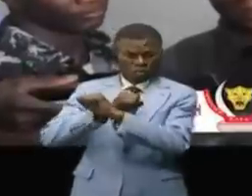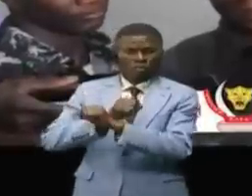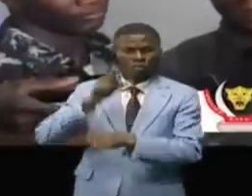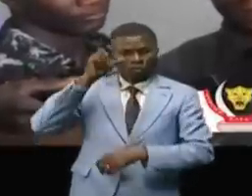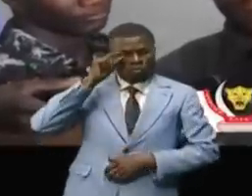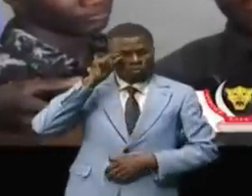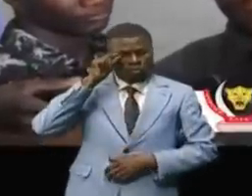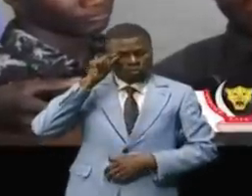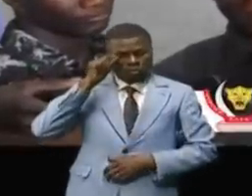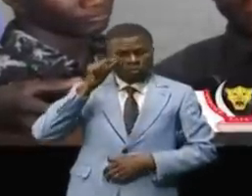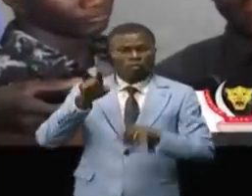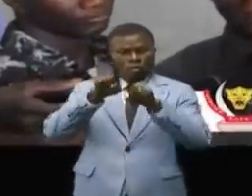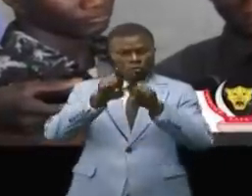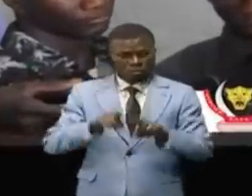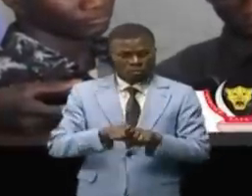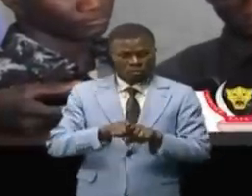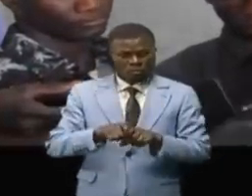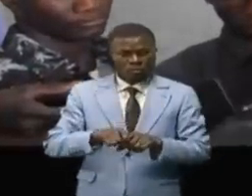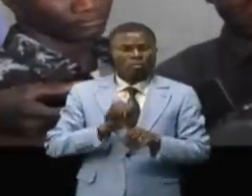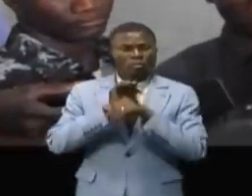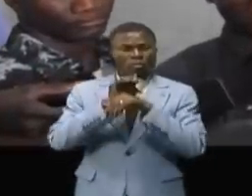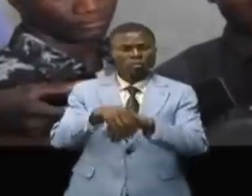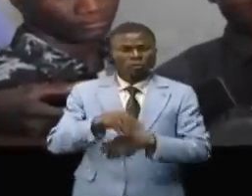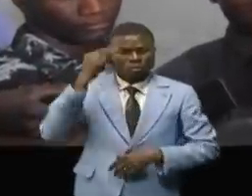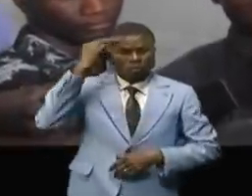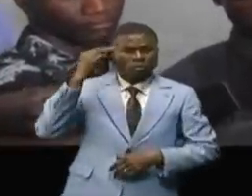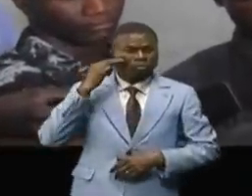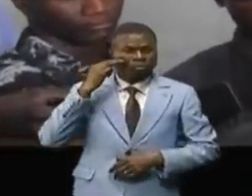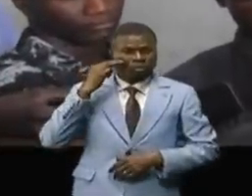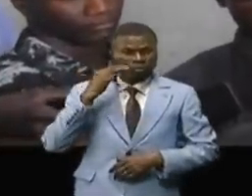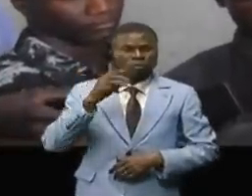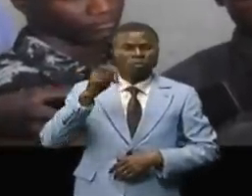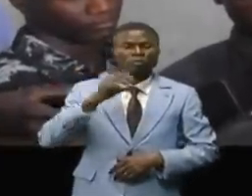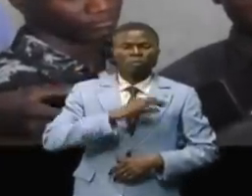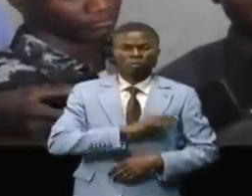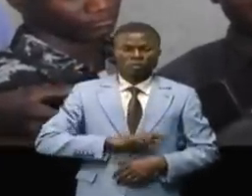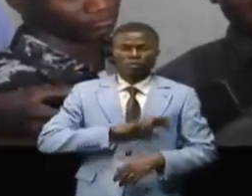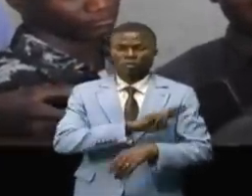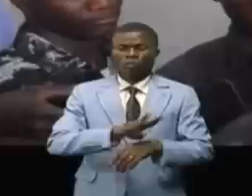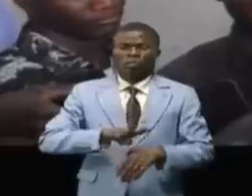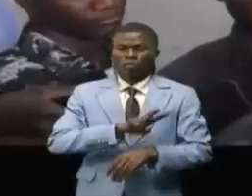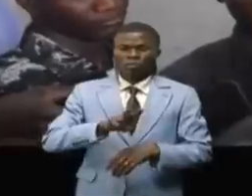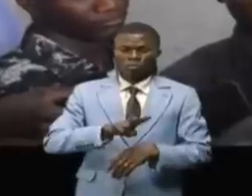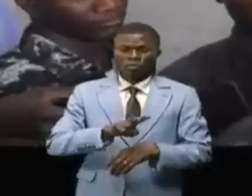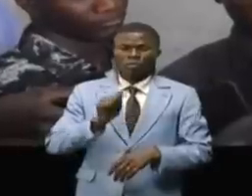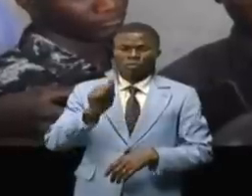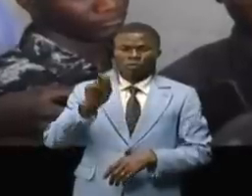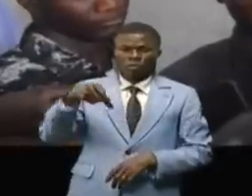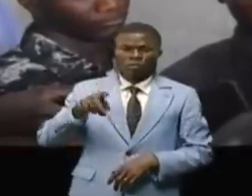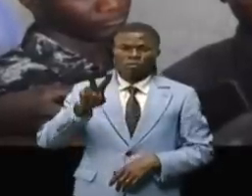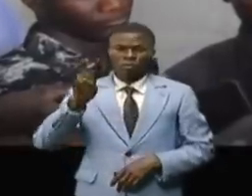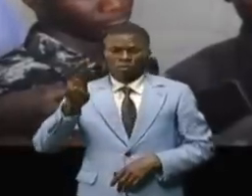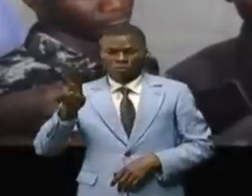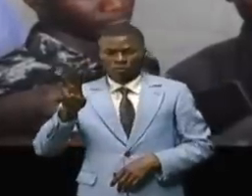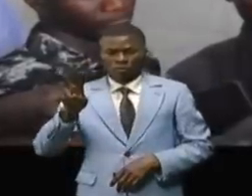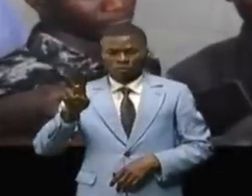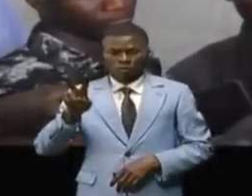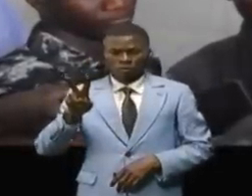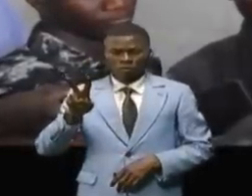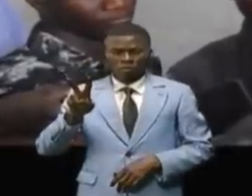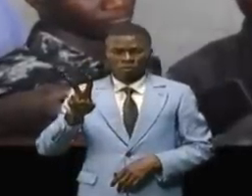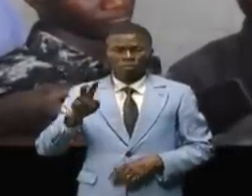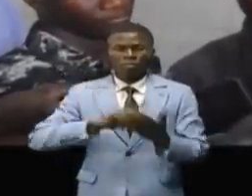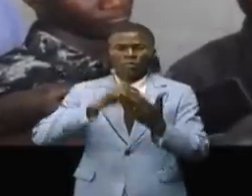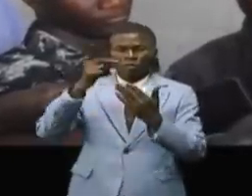et il faudrait aussi qu'il y ait une implication du ministère de PVH APV dans dans un